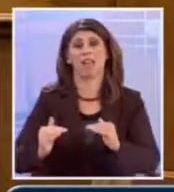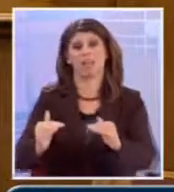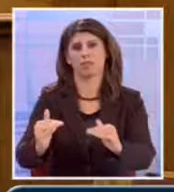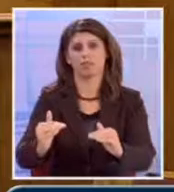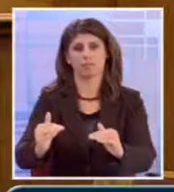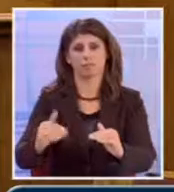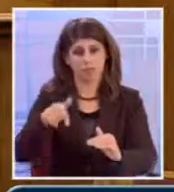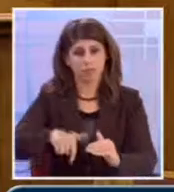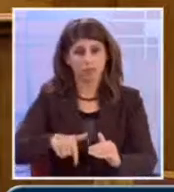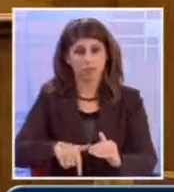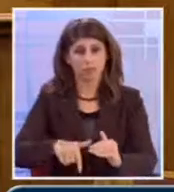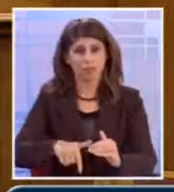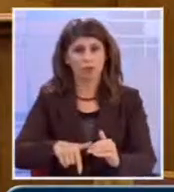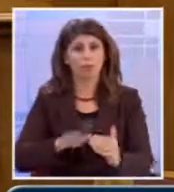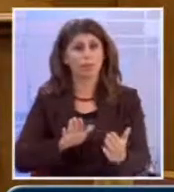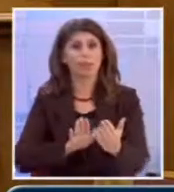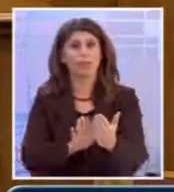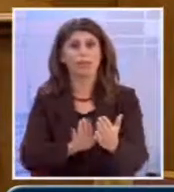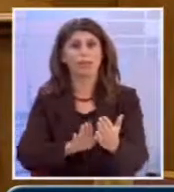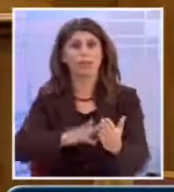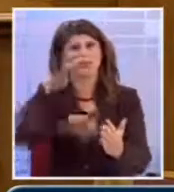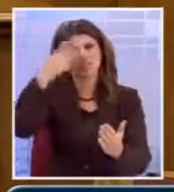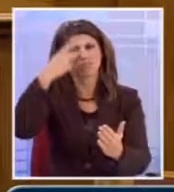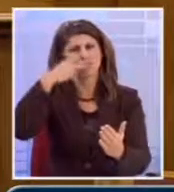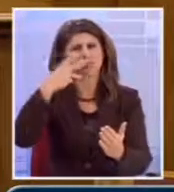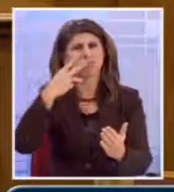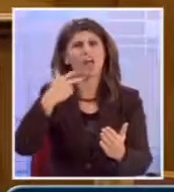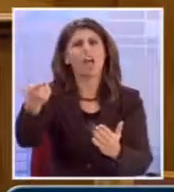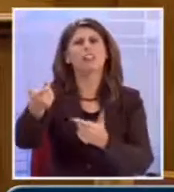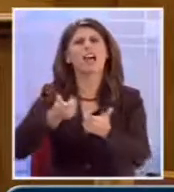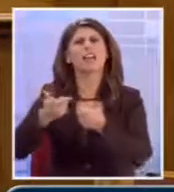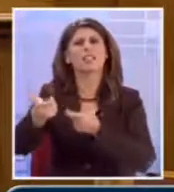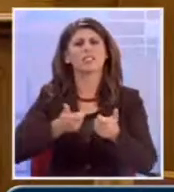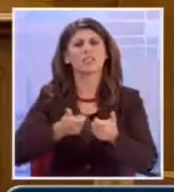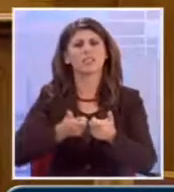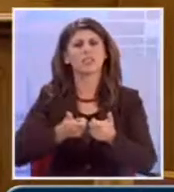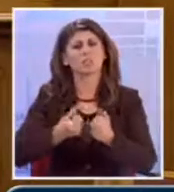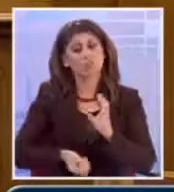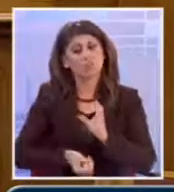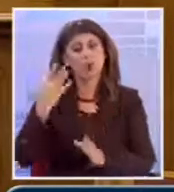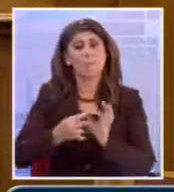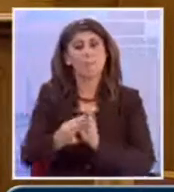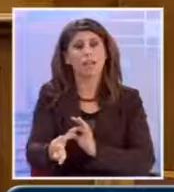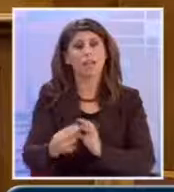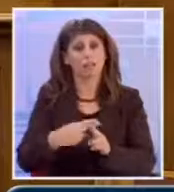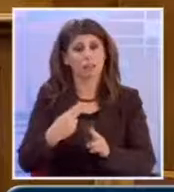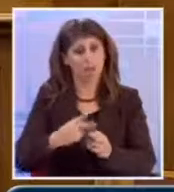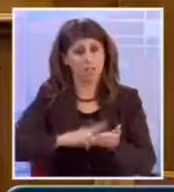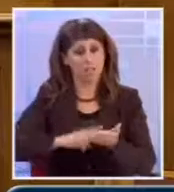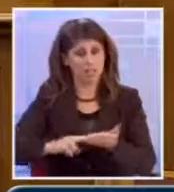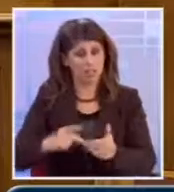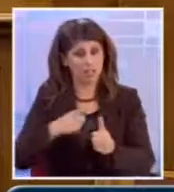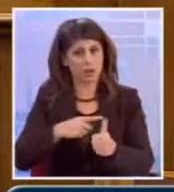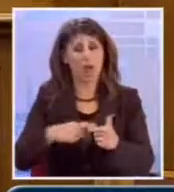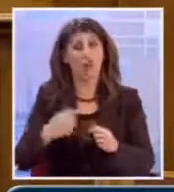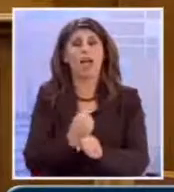στις απαράδεκτες απαιτήσεις των δανειστών για καινούργια επαχθή μέτρα, κυρίως στο ασφαλιστικό, στα